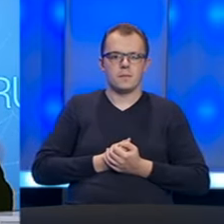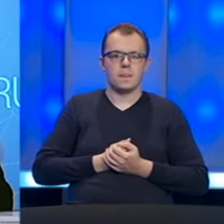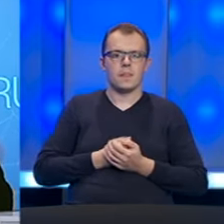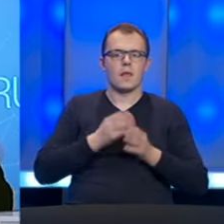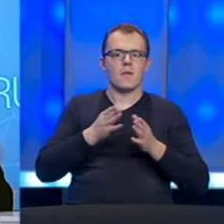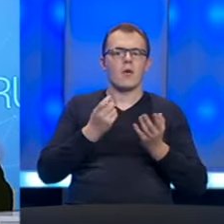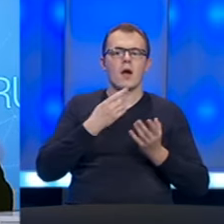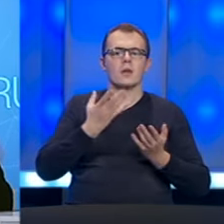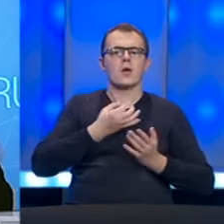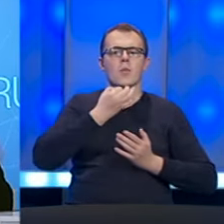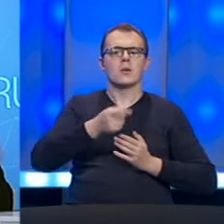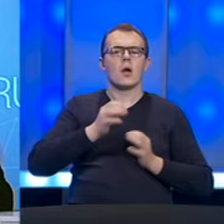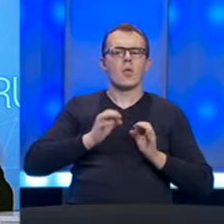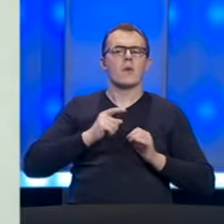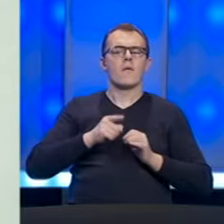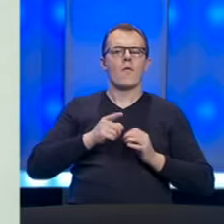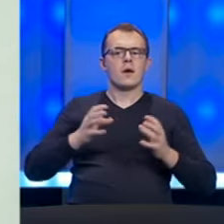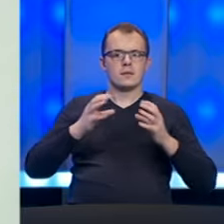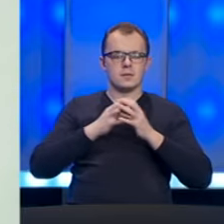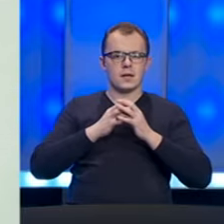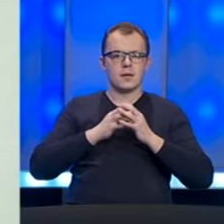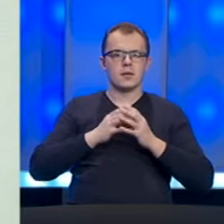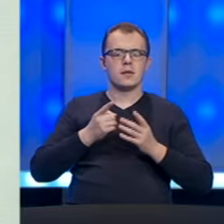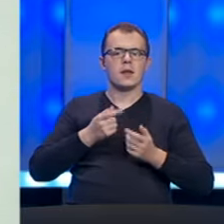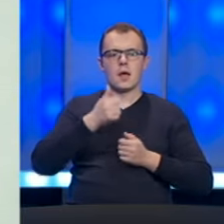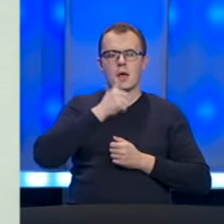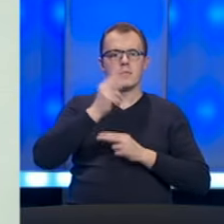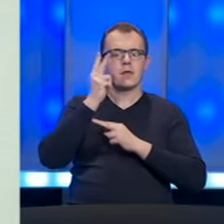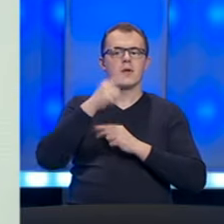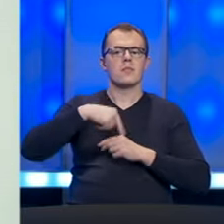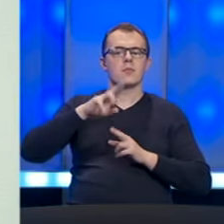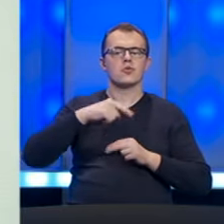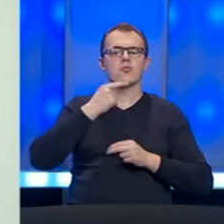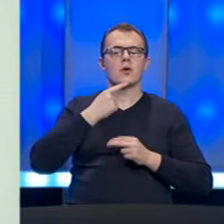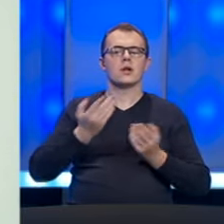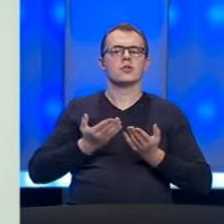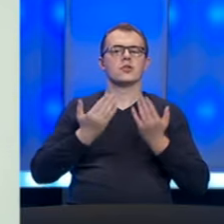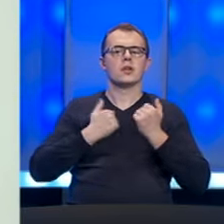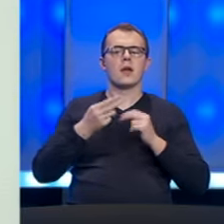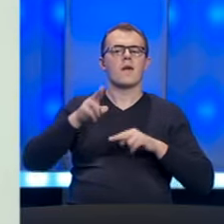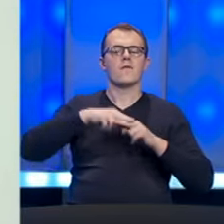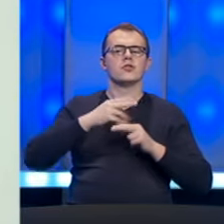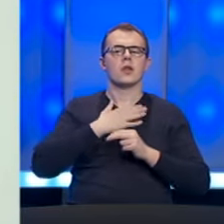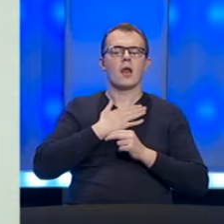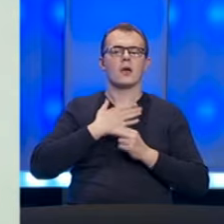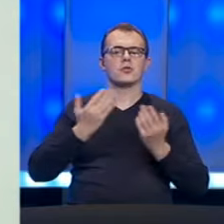kada je pitanju upravo ovaj segment privrede, mi možemo reći da većina naših